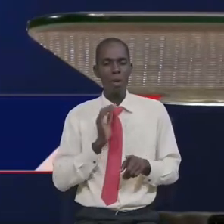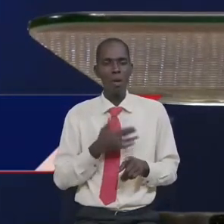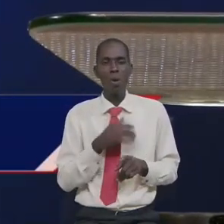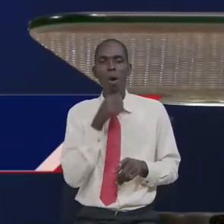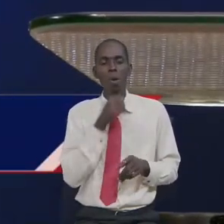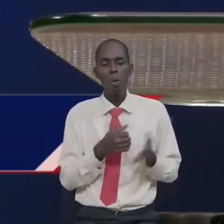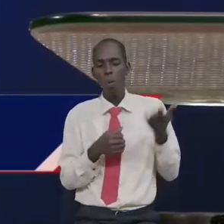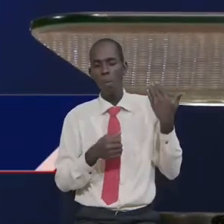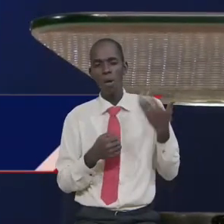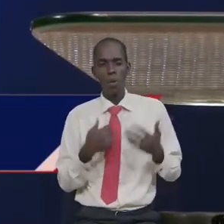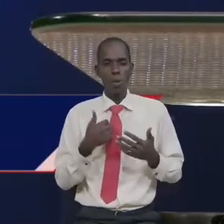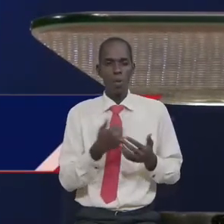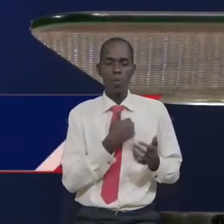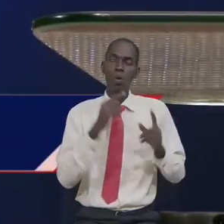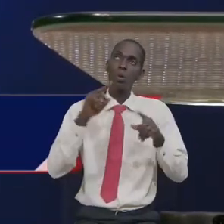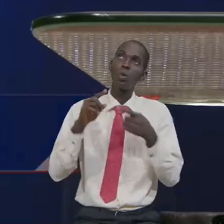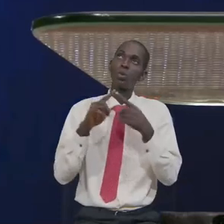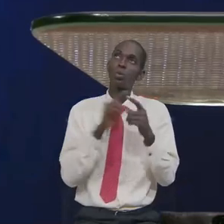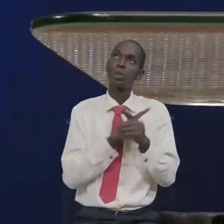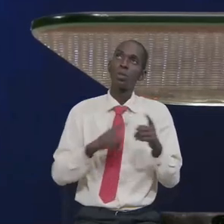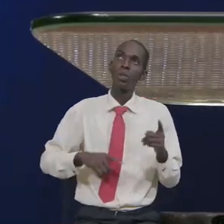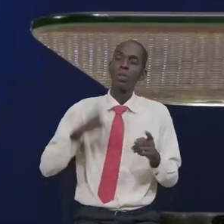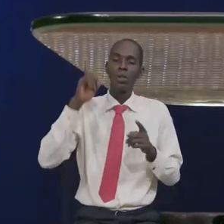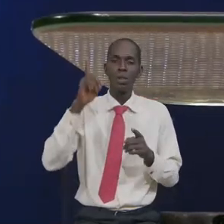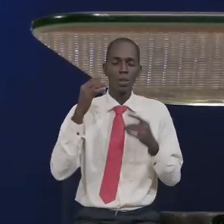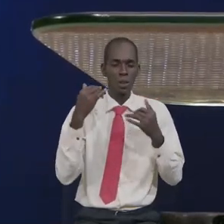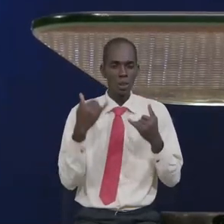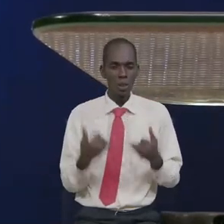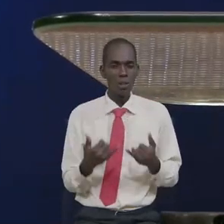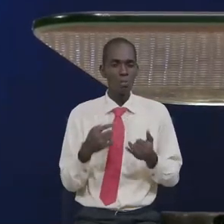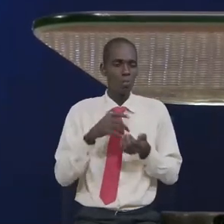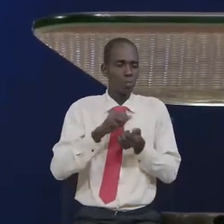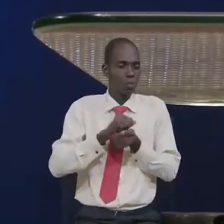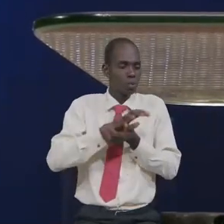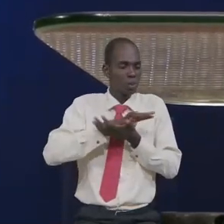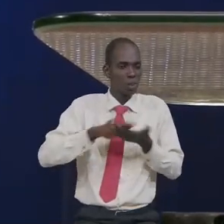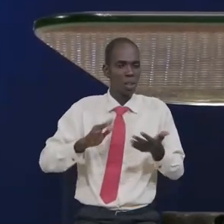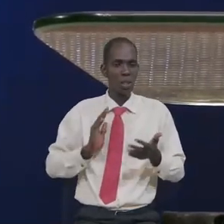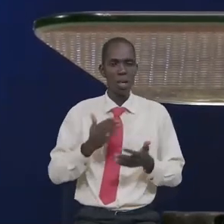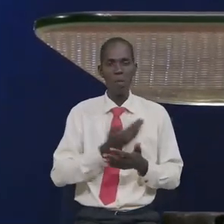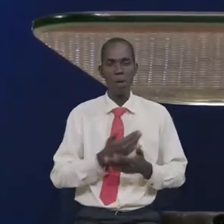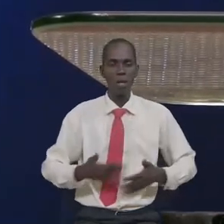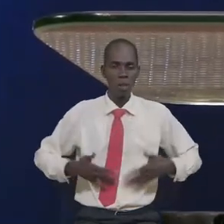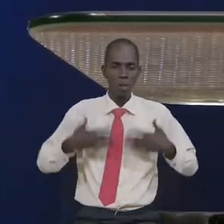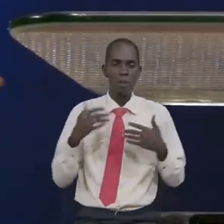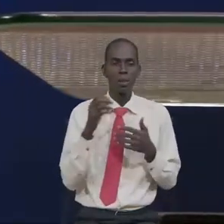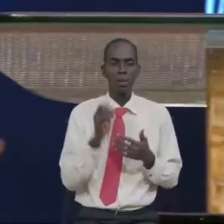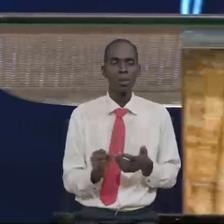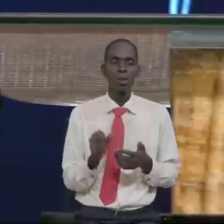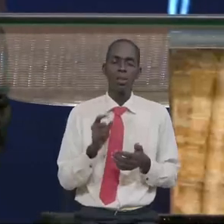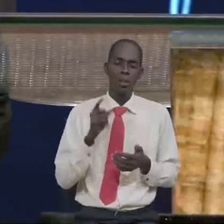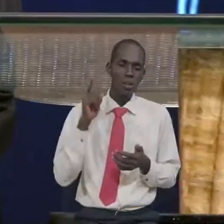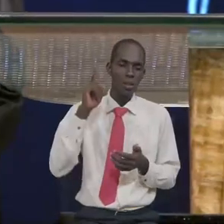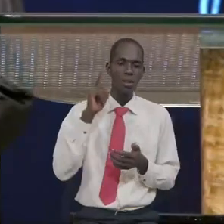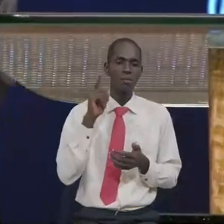Seigneur et il nous purifie. Après nous avoir pardonné, il nous purifie. Il nous